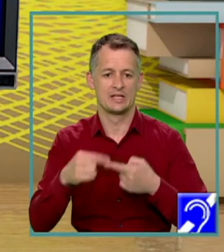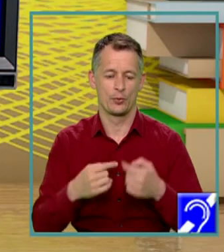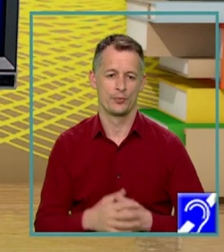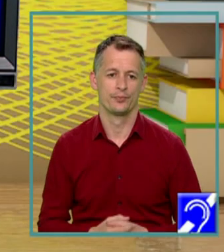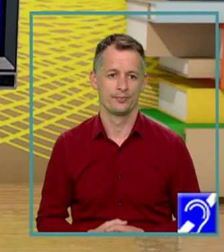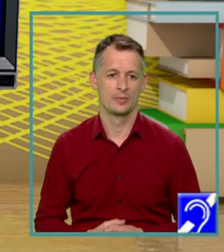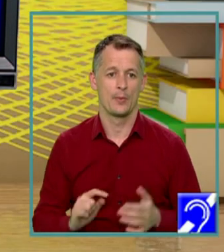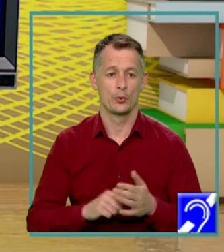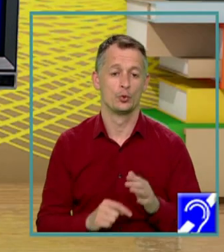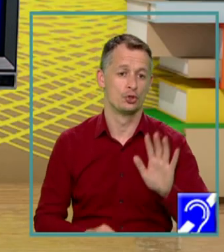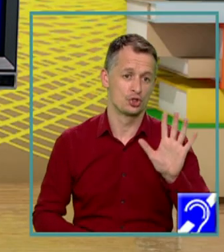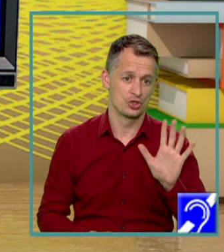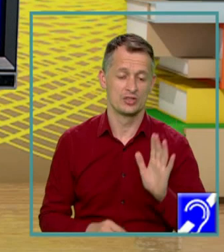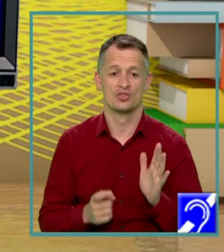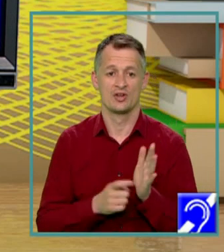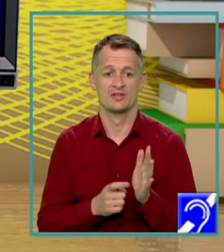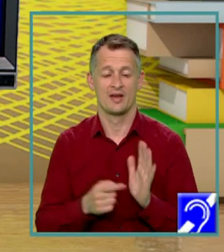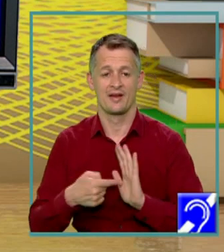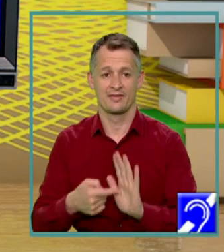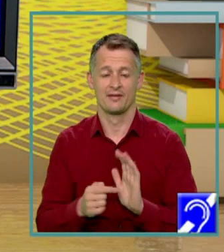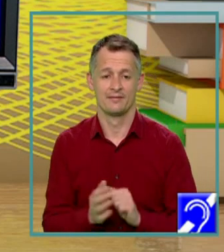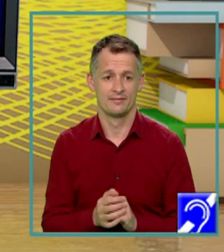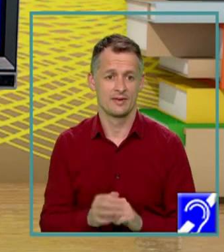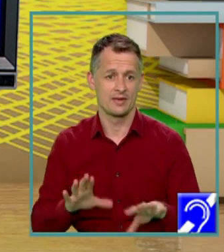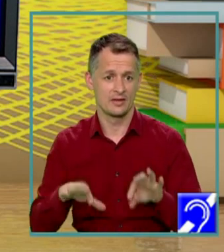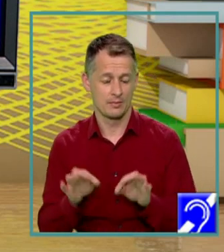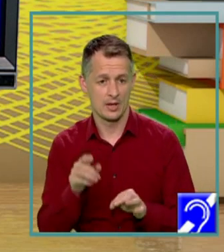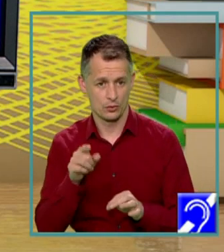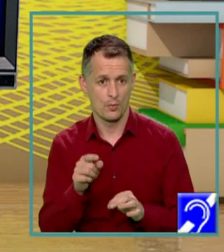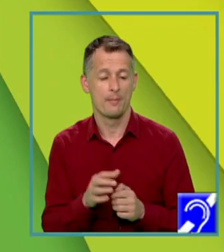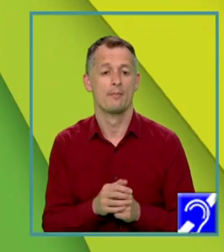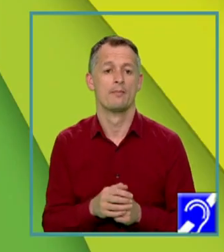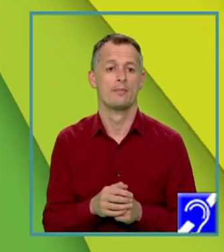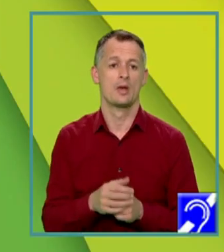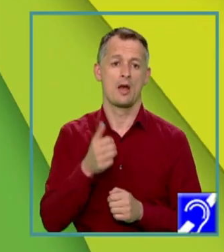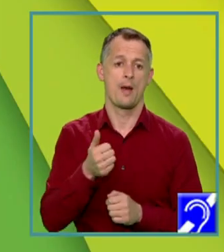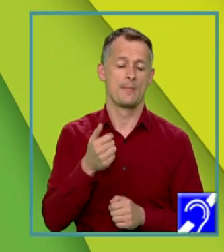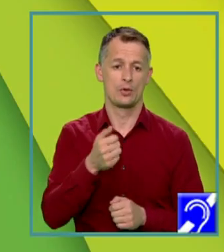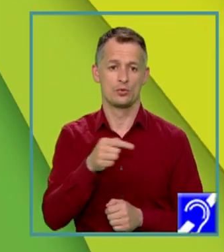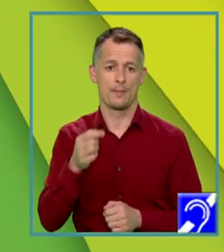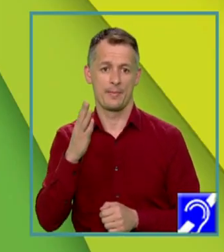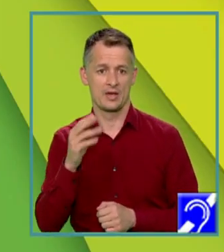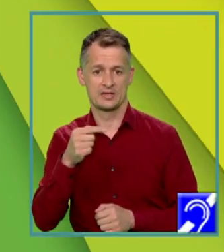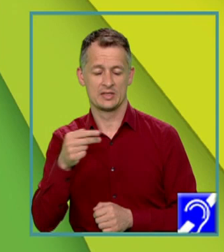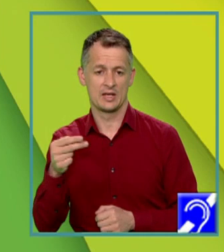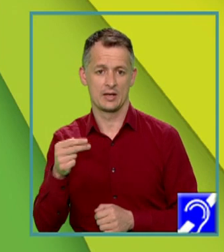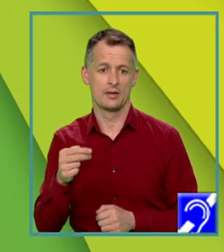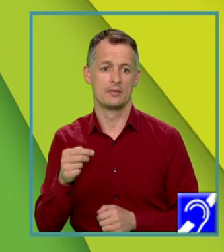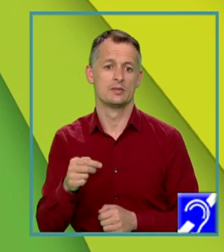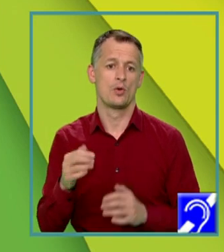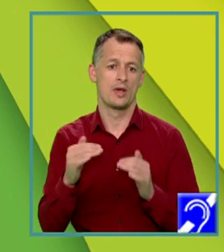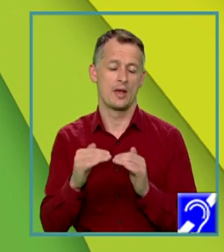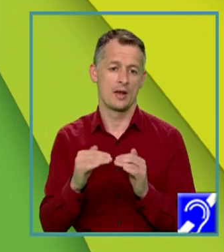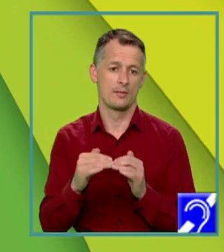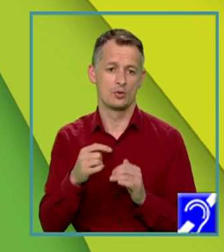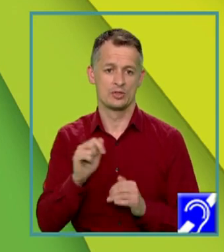la punctul 5 se cere să se arate că determinantul matricei a minus b este mai mic sau egal decât minus 3